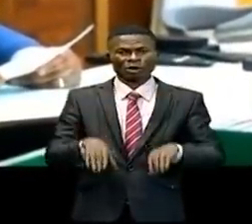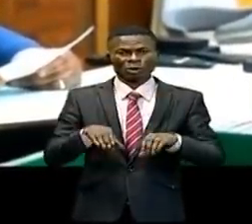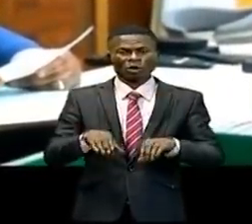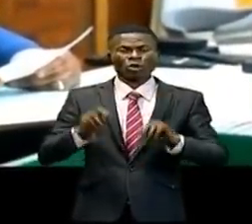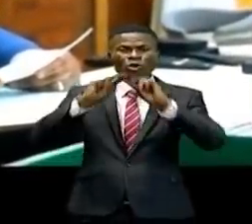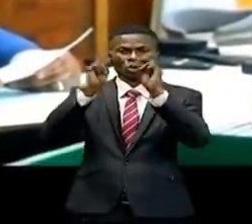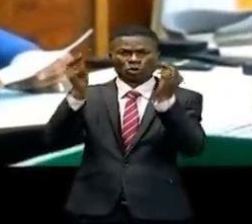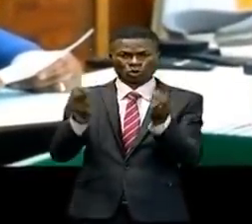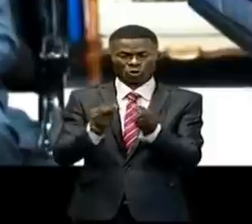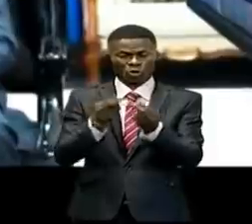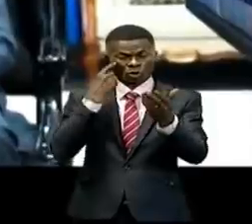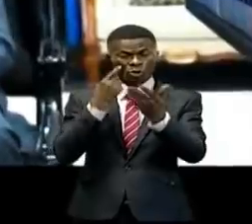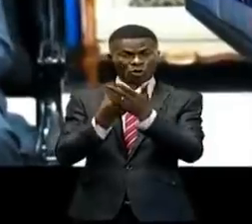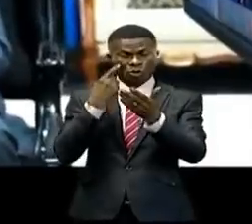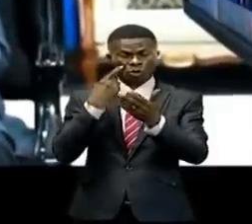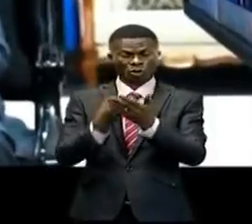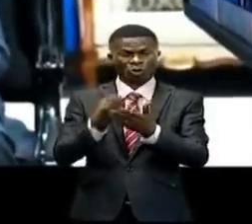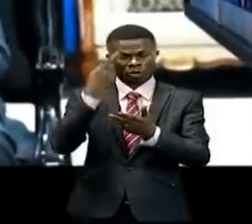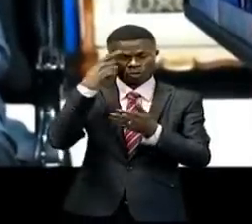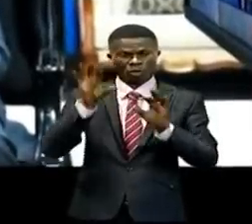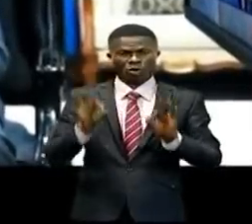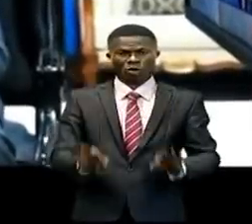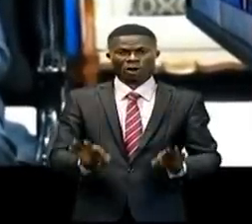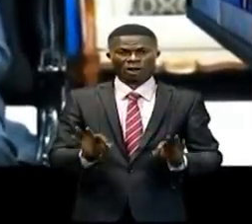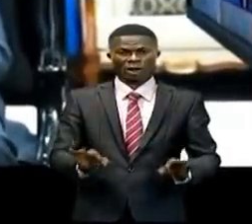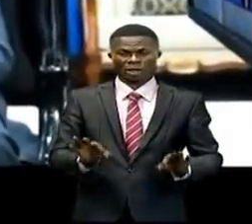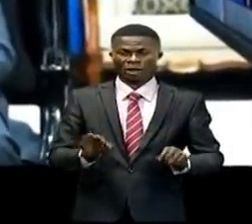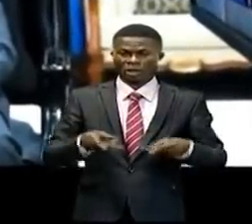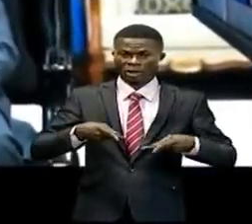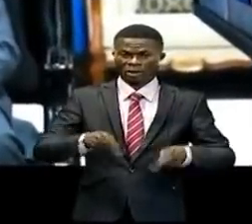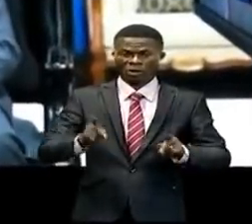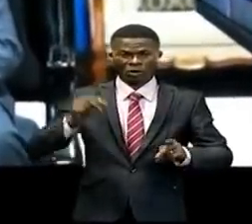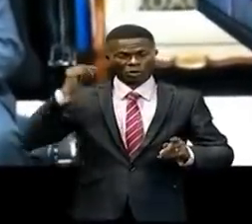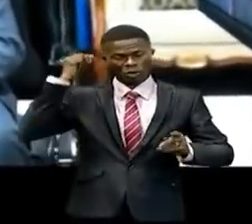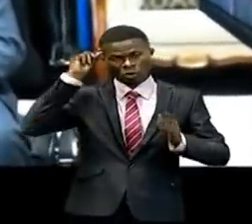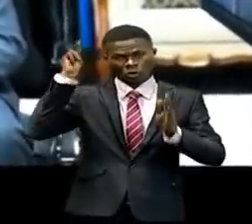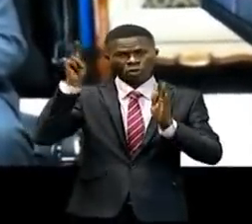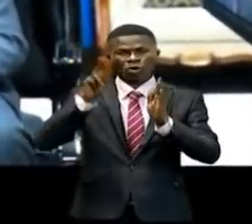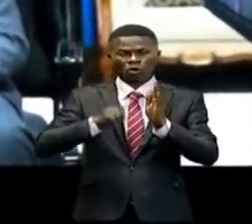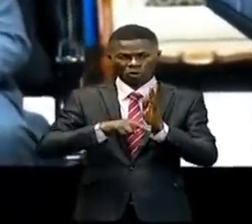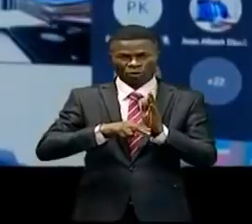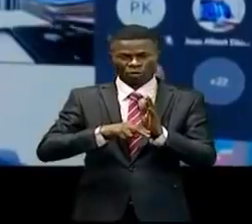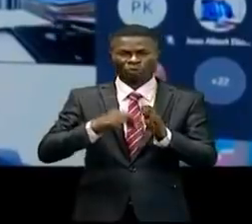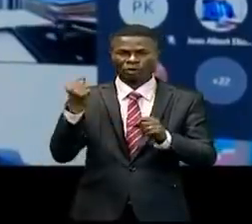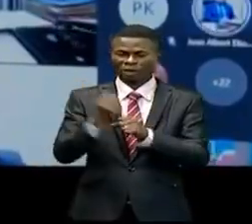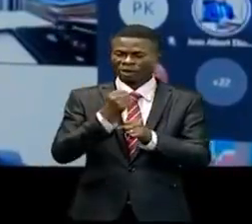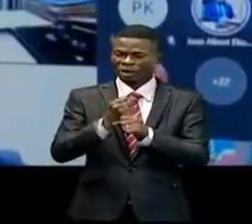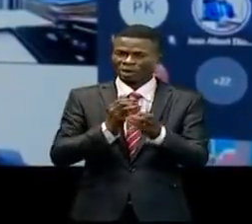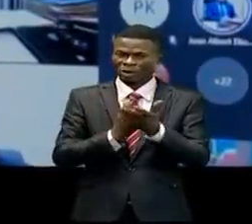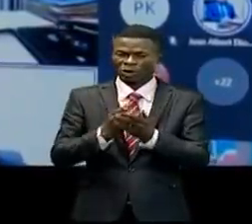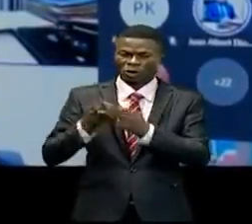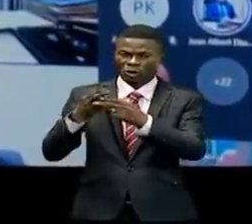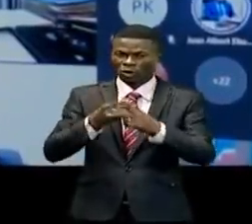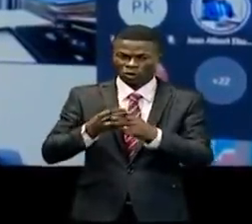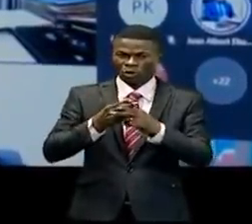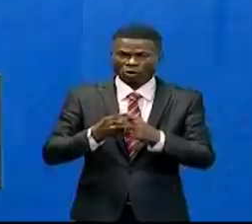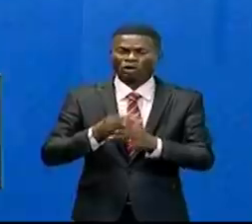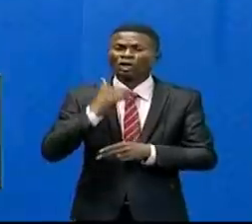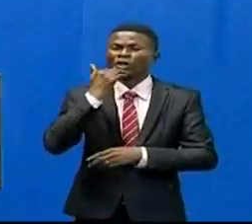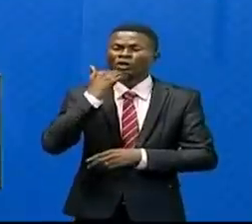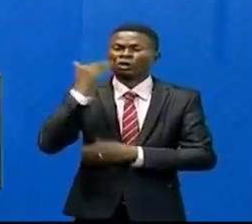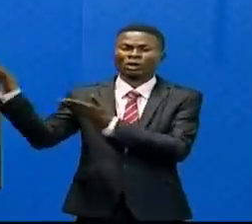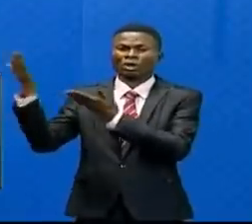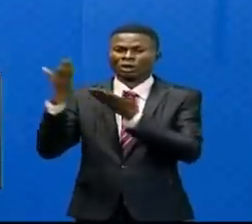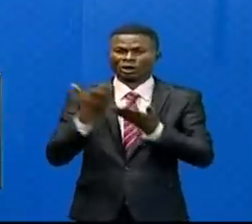sur l'Observatoire de la Terre. Ceci permettra au gouvernement de mieux coordonner et suivre les investissements qui sont